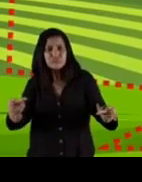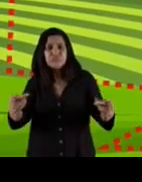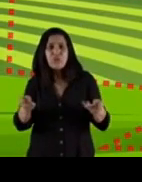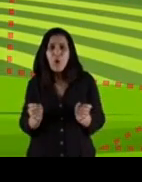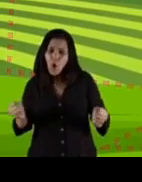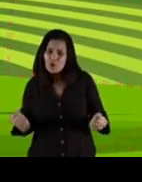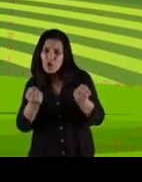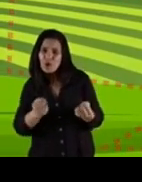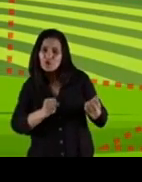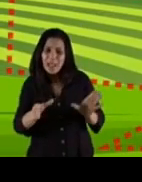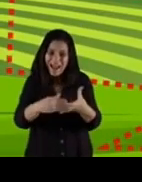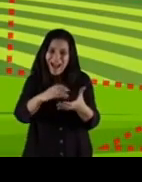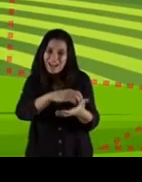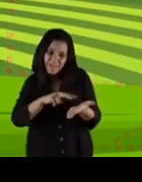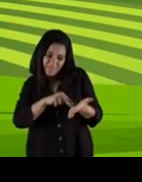الفلاح